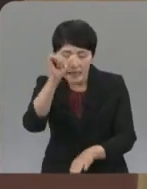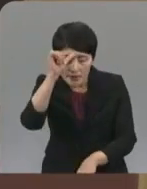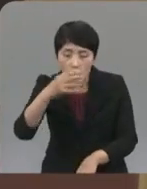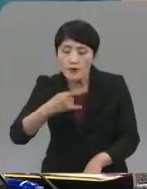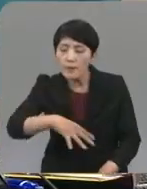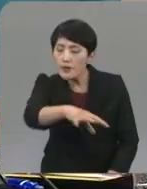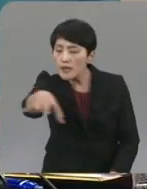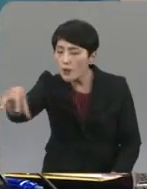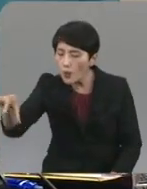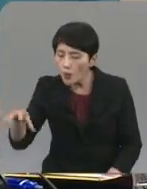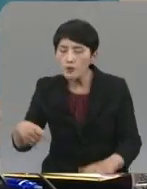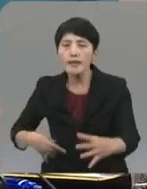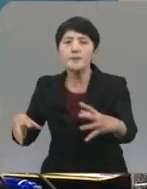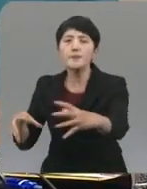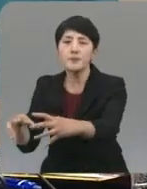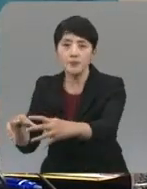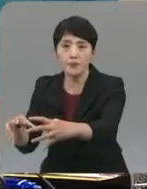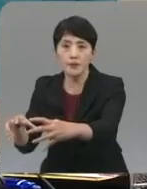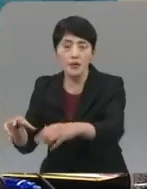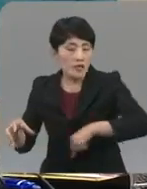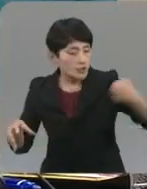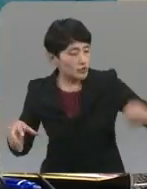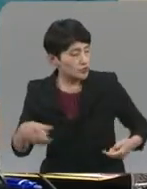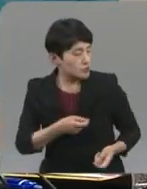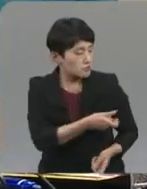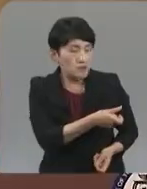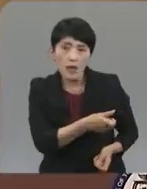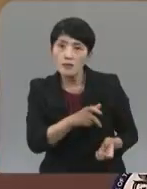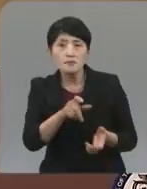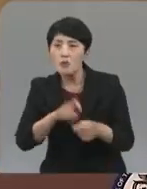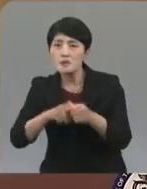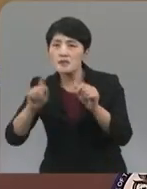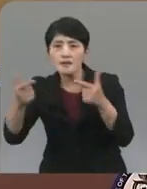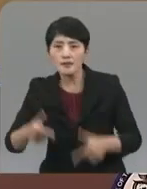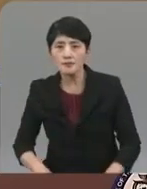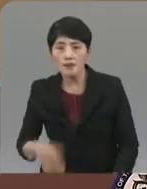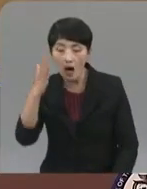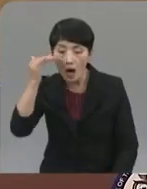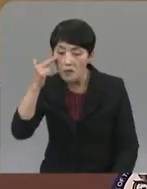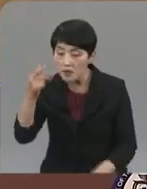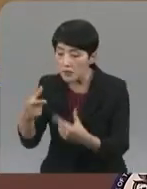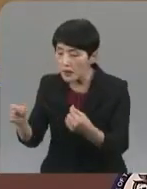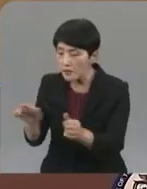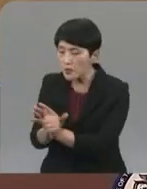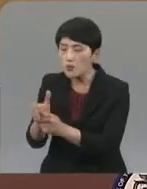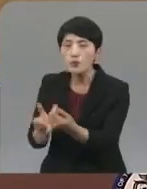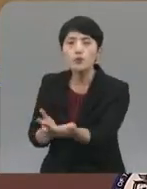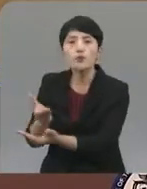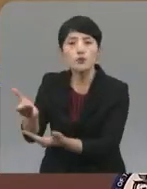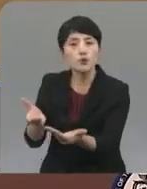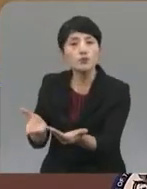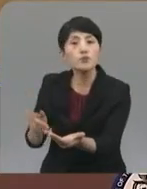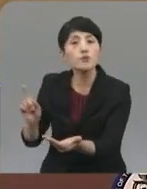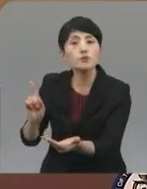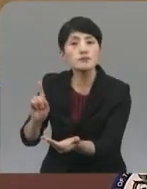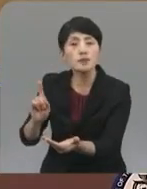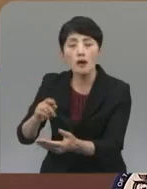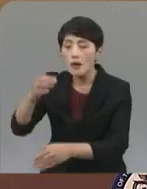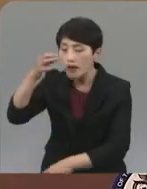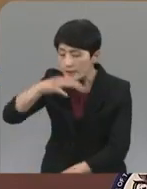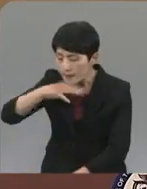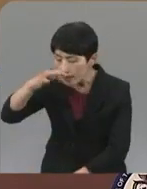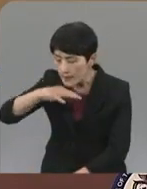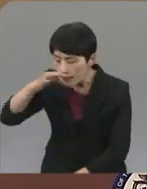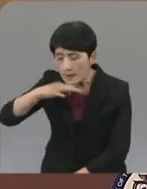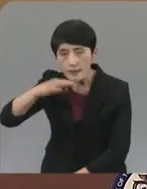цепочках поставок Кроме того участники сами-то объявили о проведении ежегодных совместных оборонительных учений и